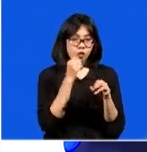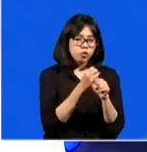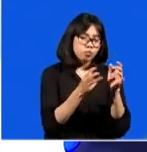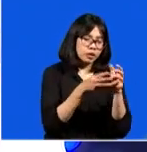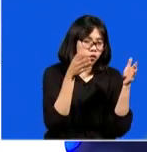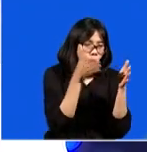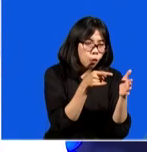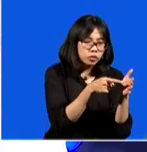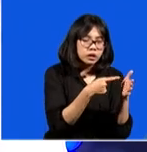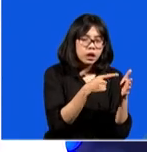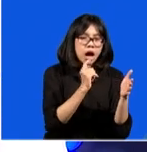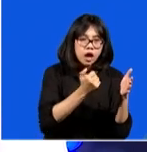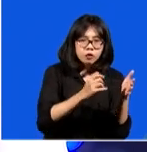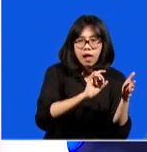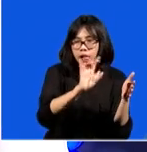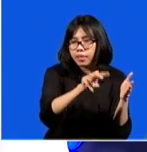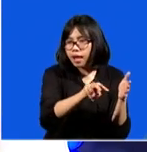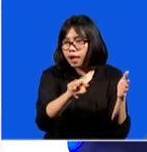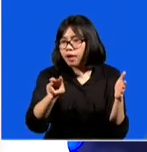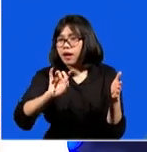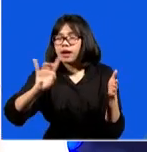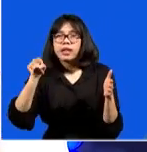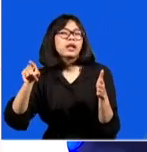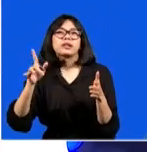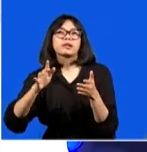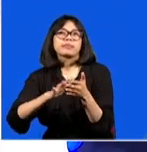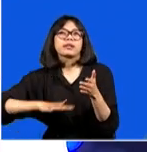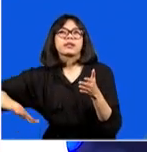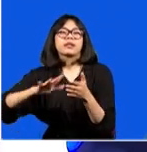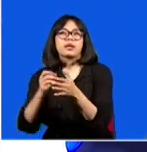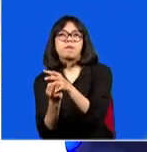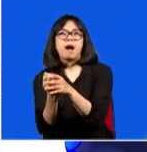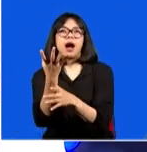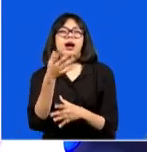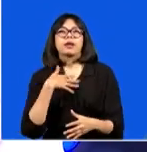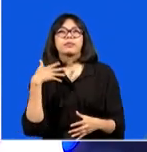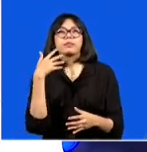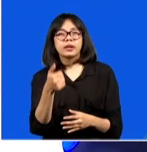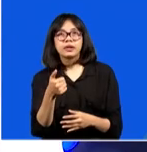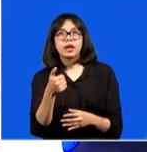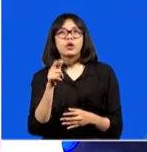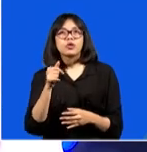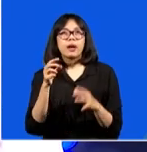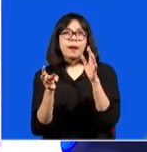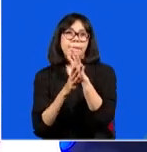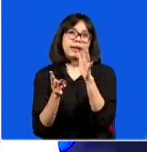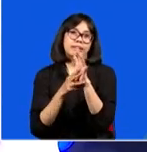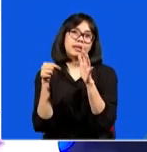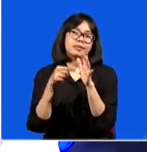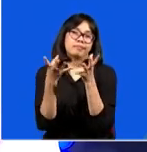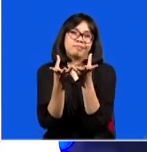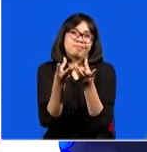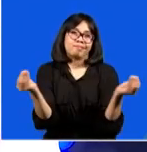kita harus berpikir lain potensi-potensi apa yang ada di sekitar kita bisa kita kembangkan untuk memecahkan masalah yang ada di lingkungan kita